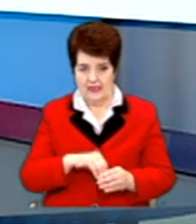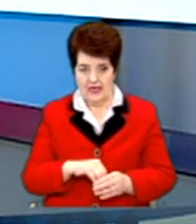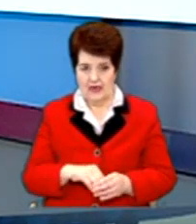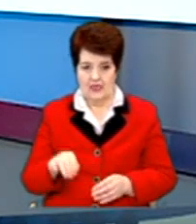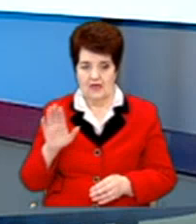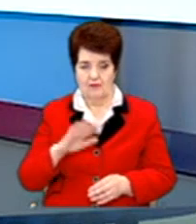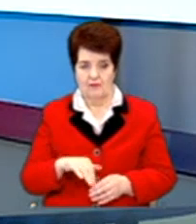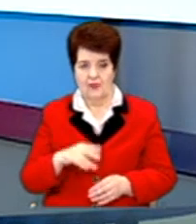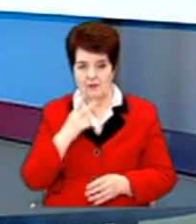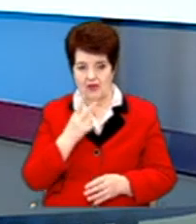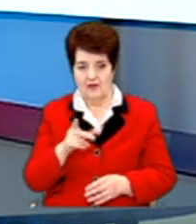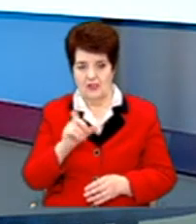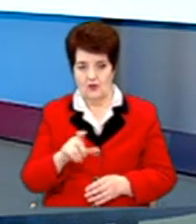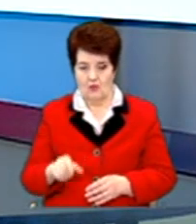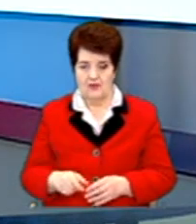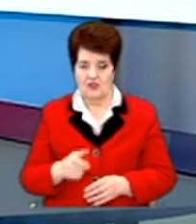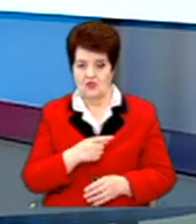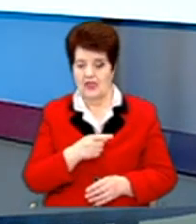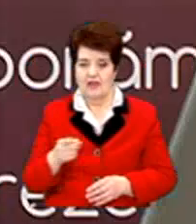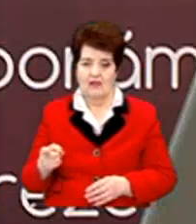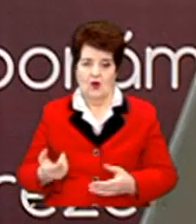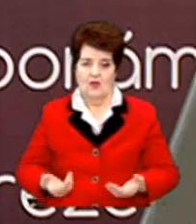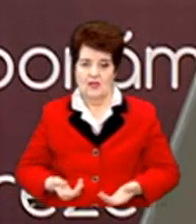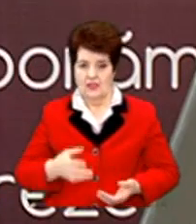de pesimist privesc oamenii și nivelul de trai.